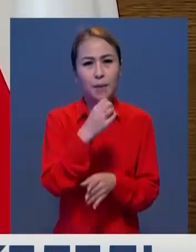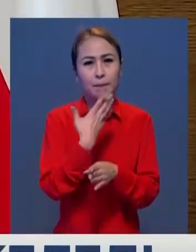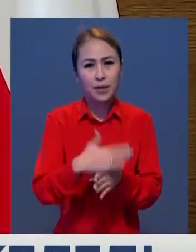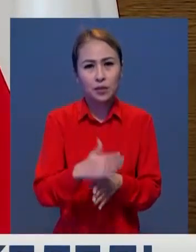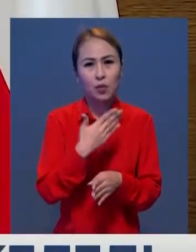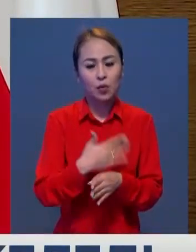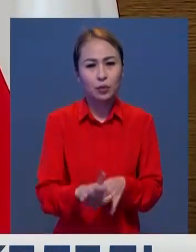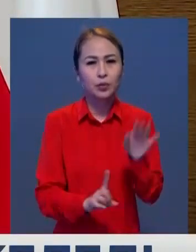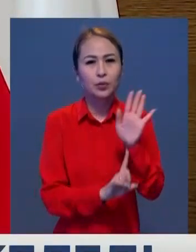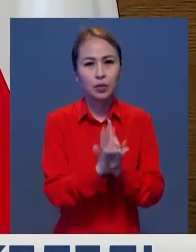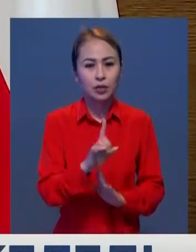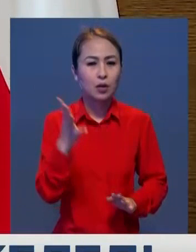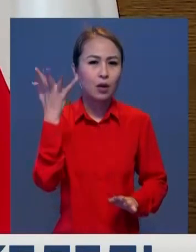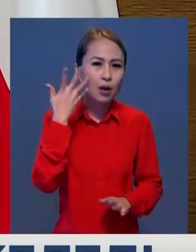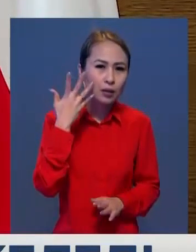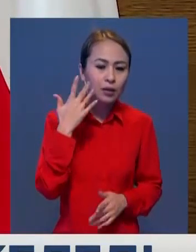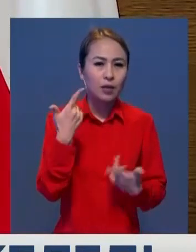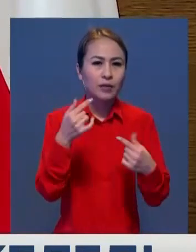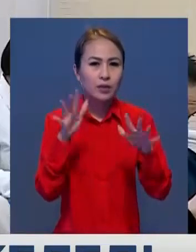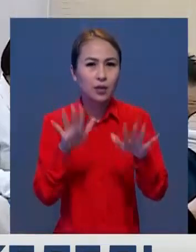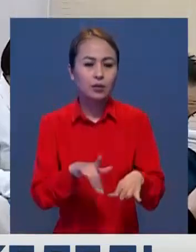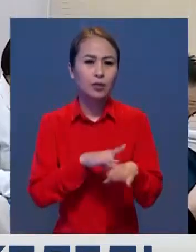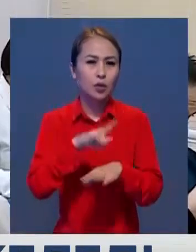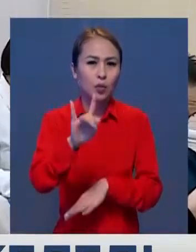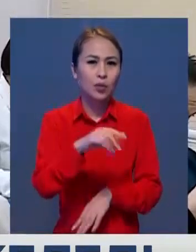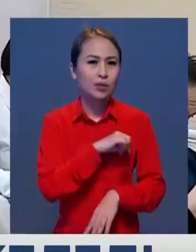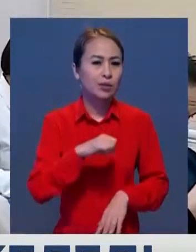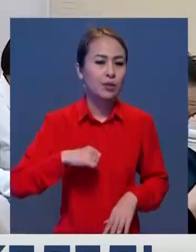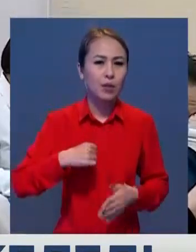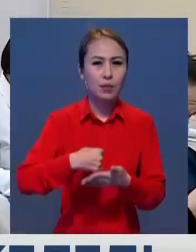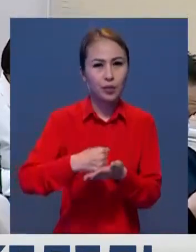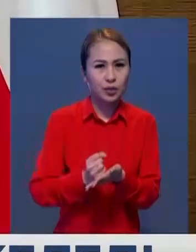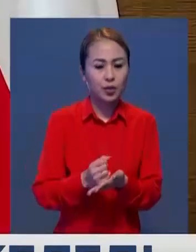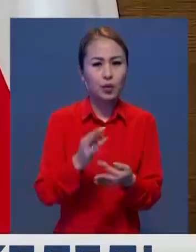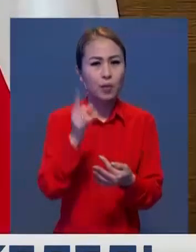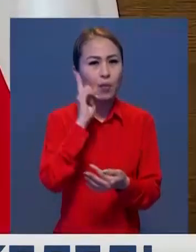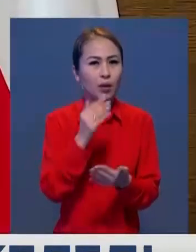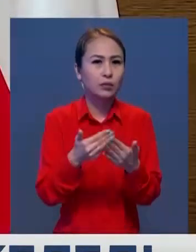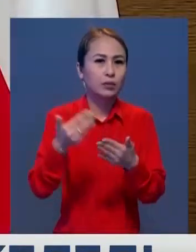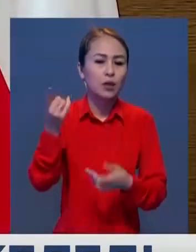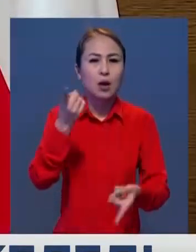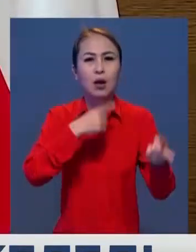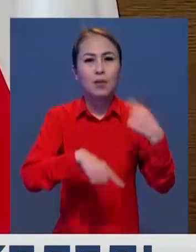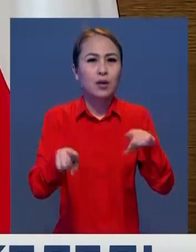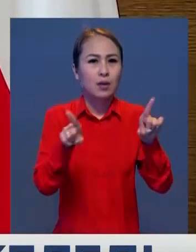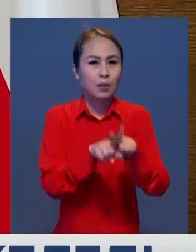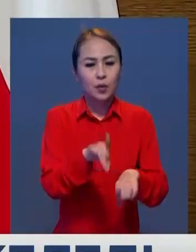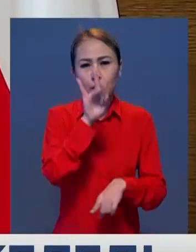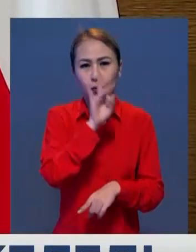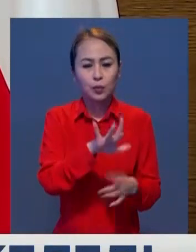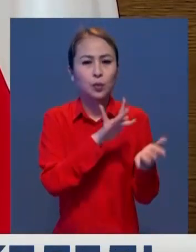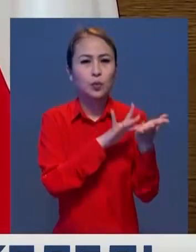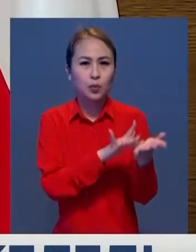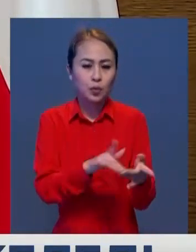Әуе компаниялары қашан және қай кезде ұшуды өздері анықтайды. Жағдай бұрынғыдай оңала қоймайды. Туристер